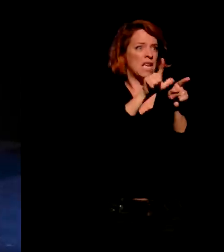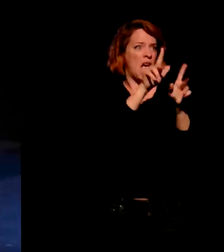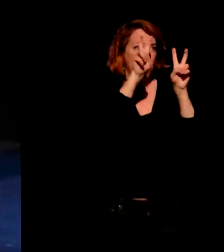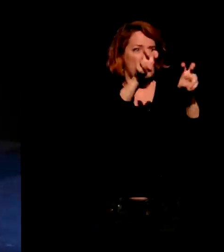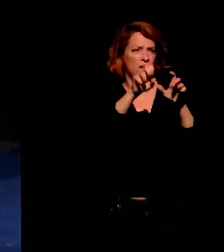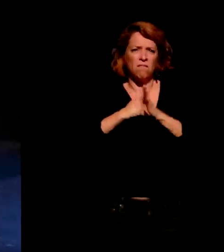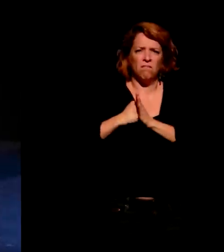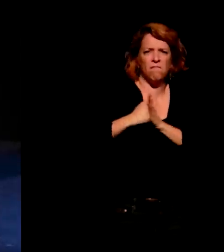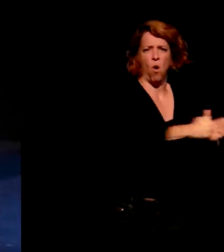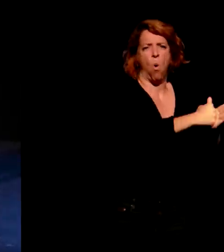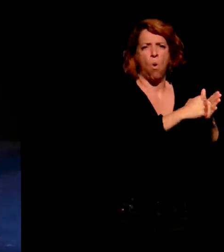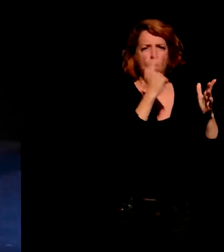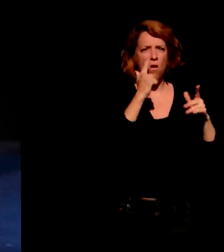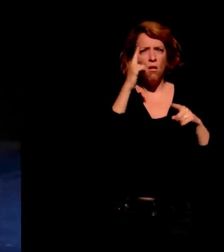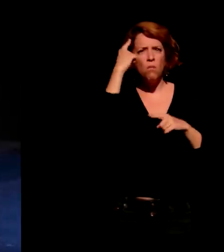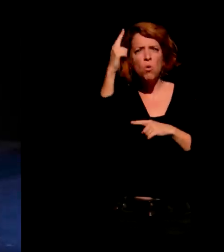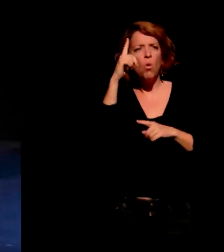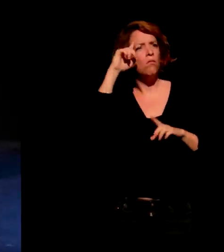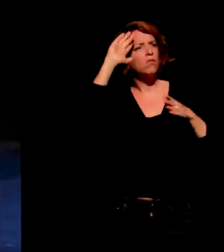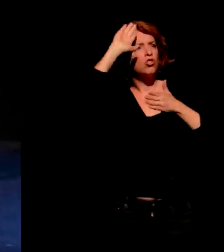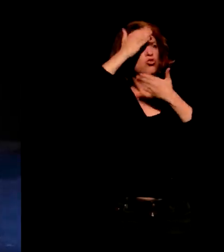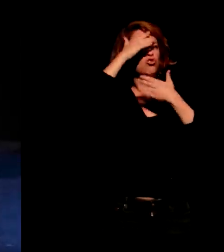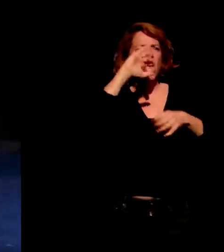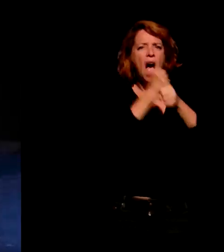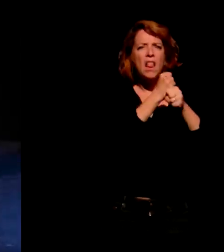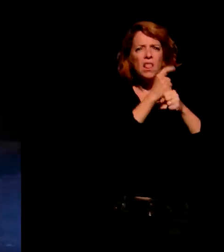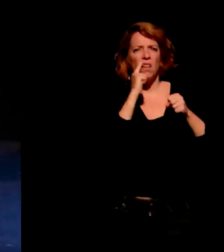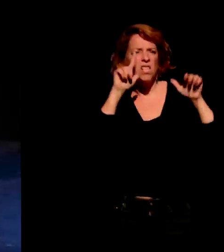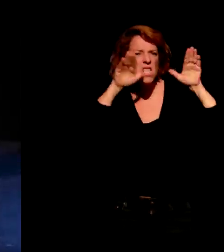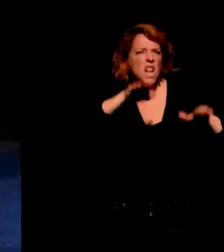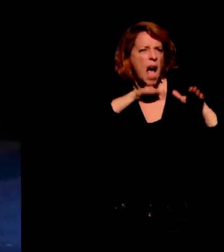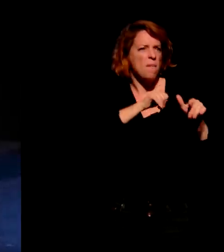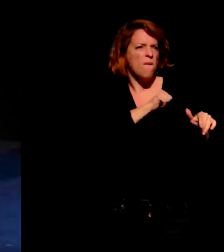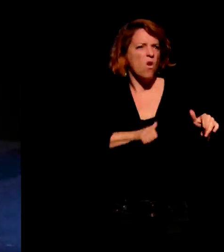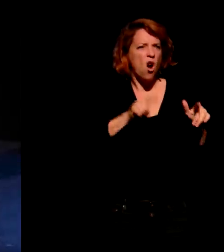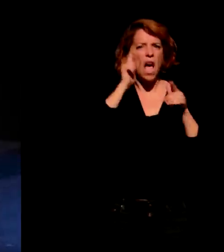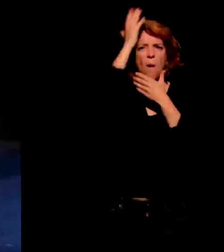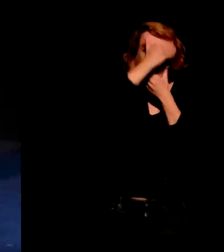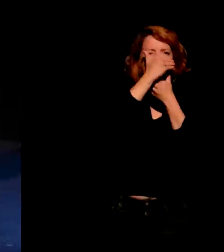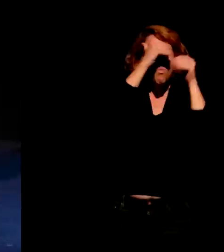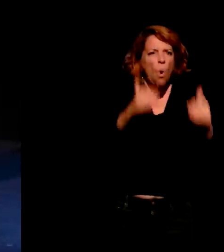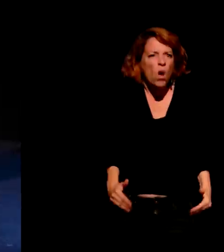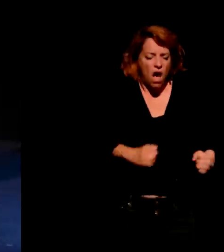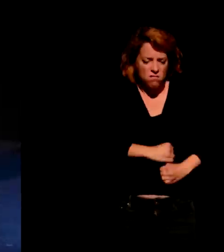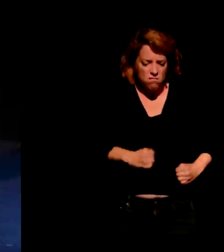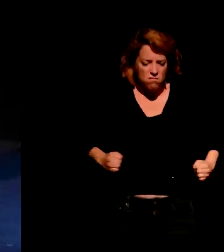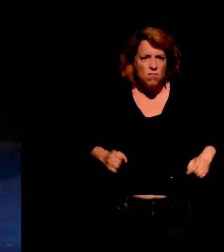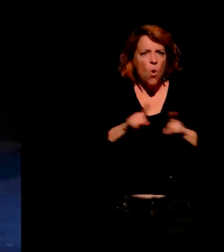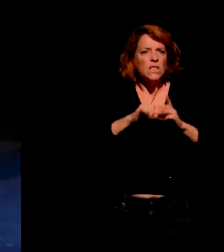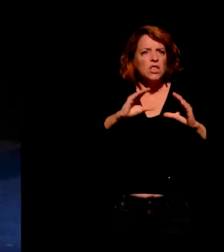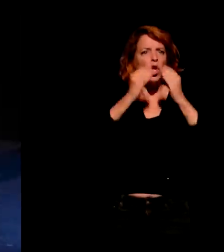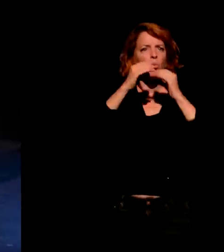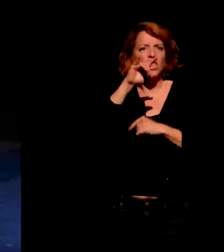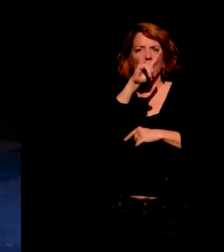musulman, véritable base de recrutement pour le djihad islamique et qui, de couic halal en burqa, joue un rôle majeur dans l'oppression